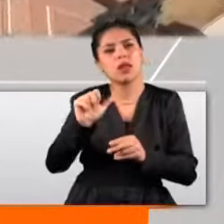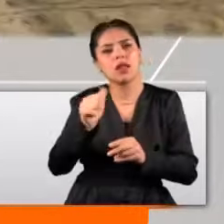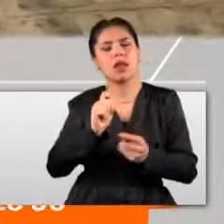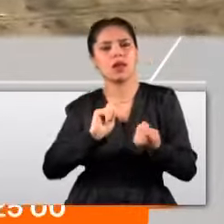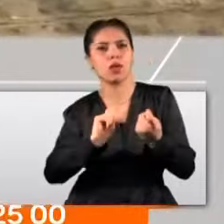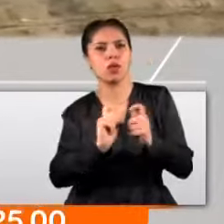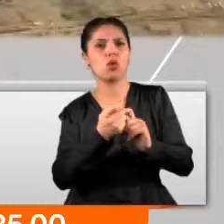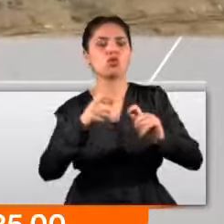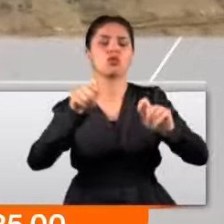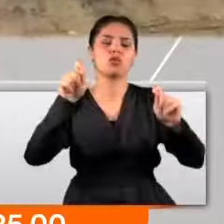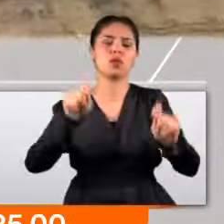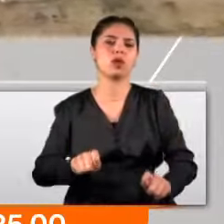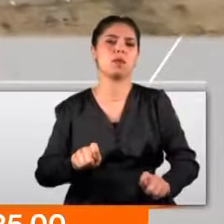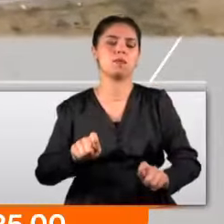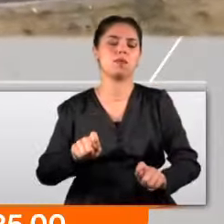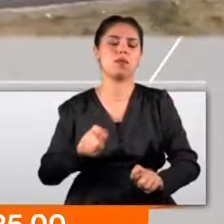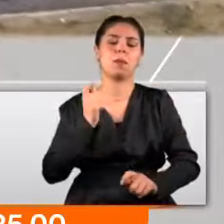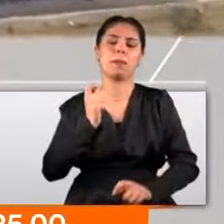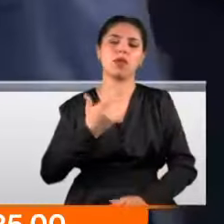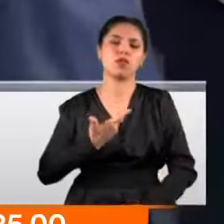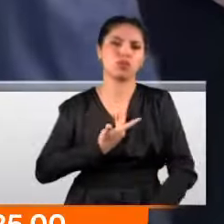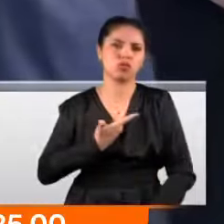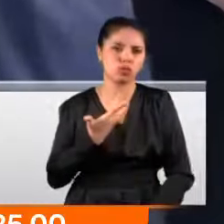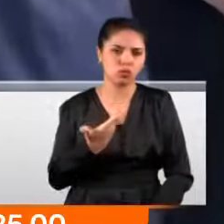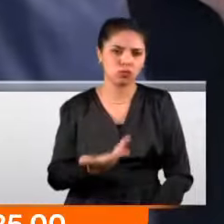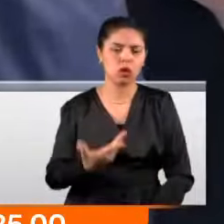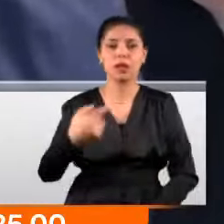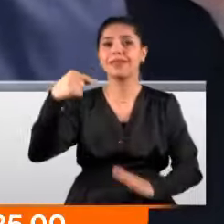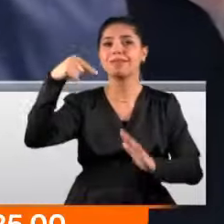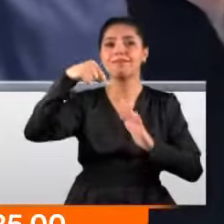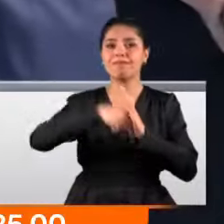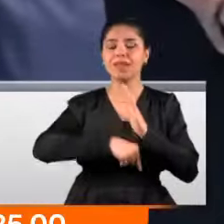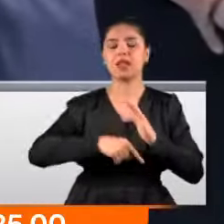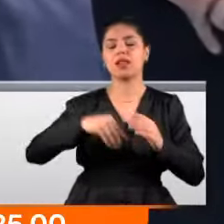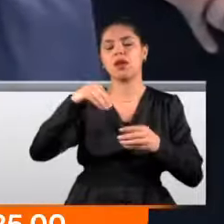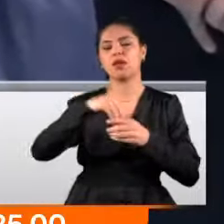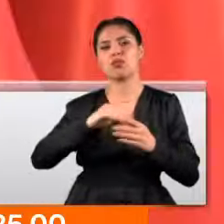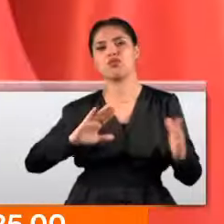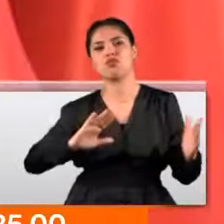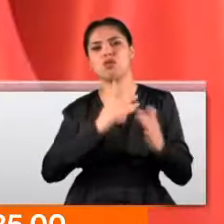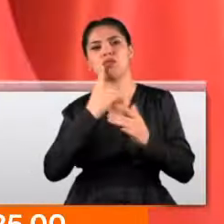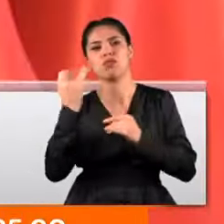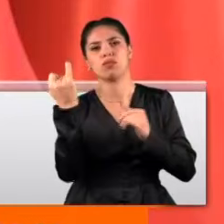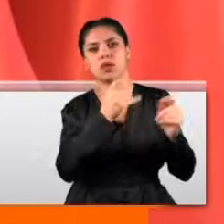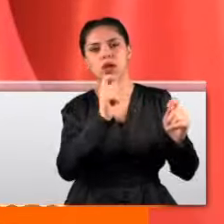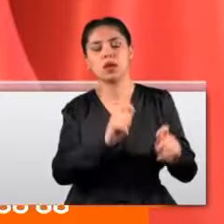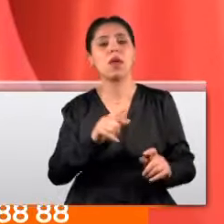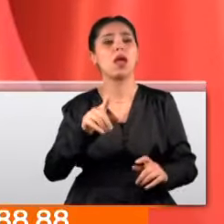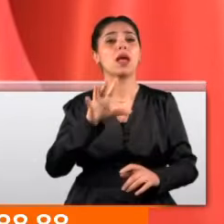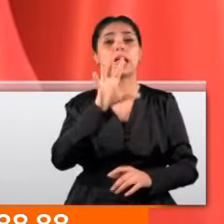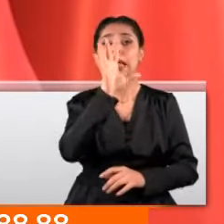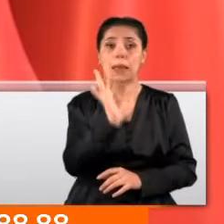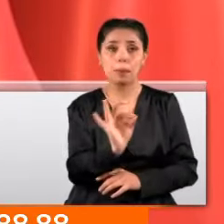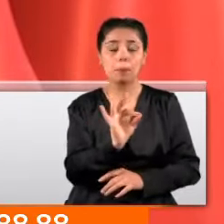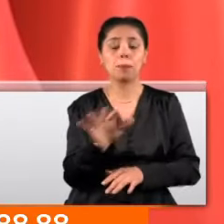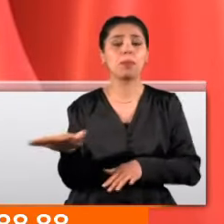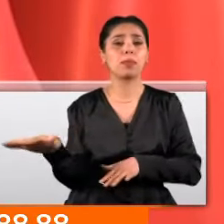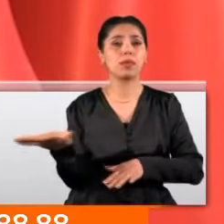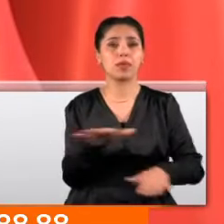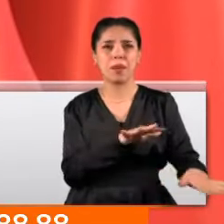dönüşümleri gerçekleştirmek mecburiyetindeyiz. Satır aralarında muhalefete de yüklendi. Her kim deprem